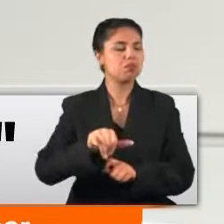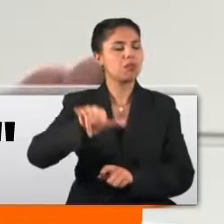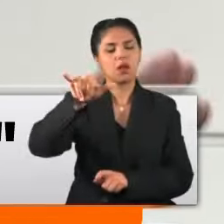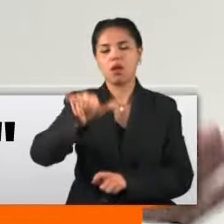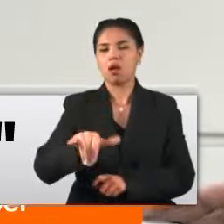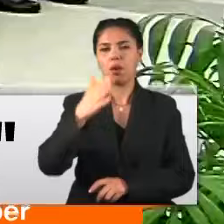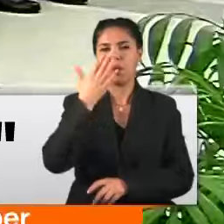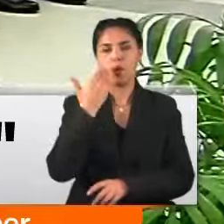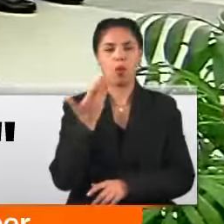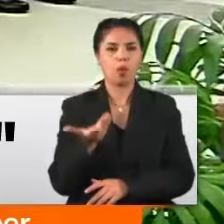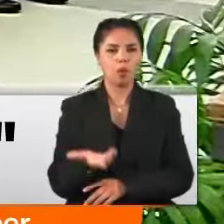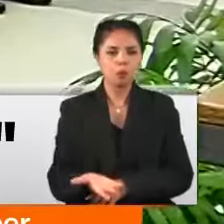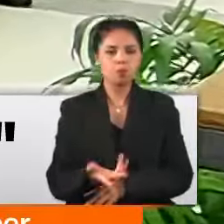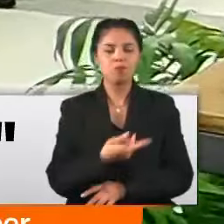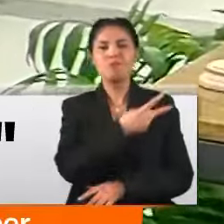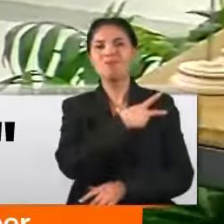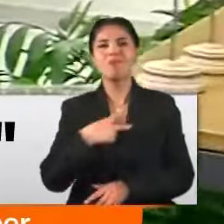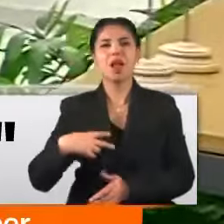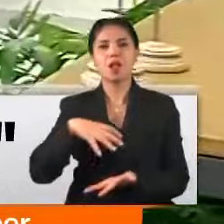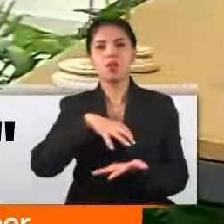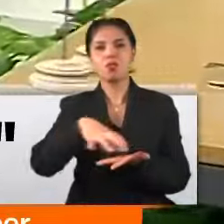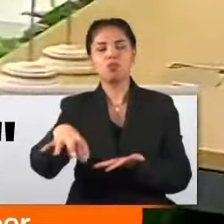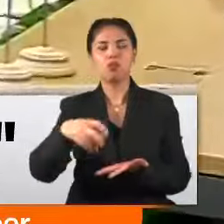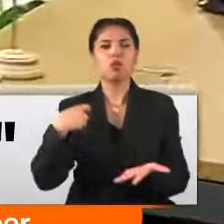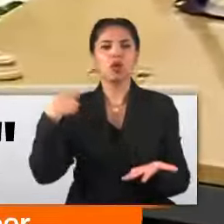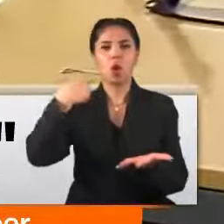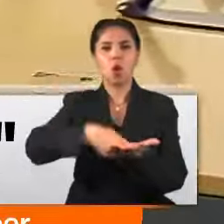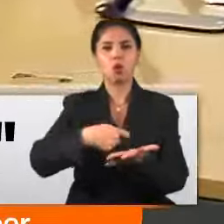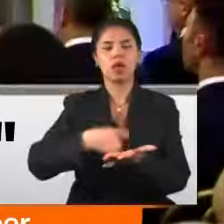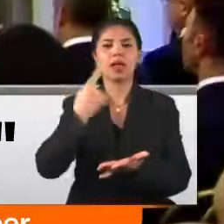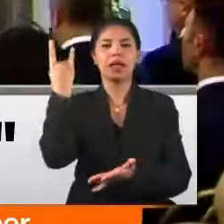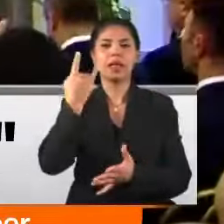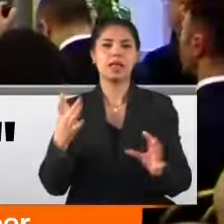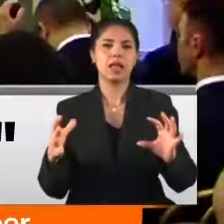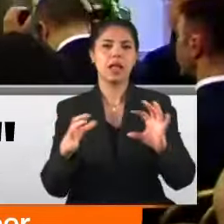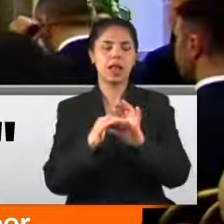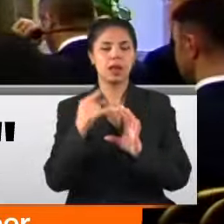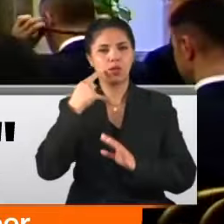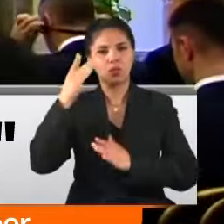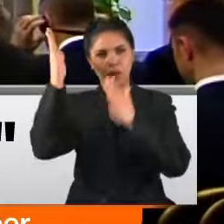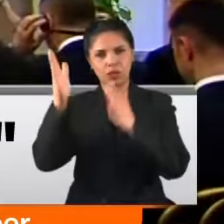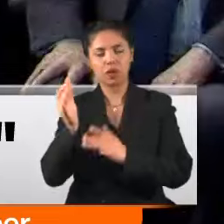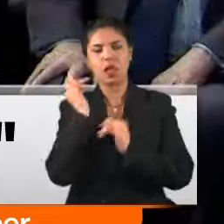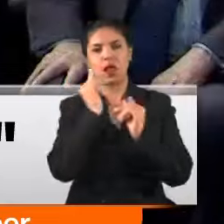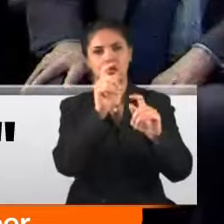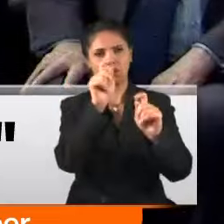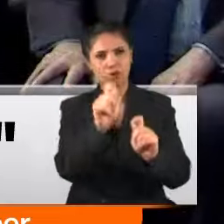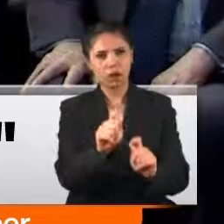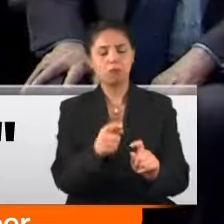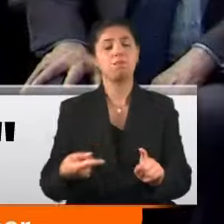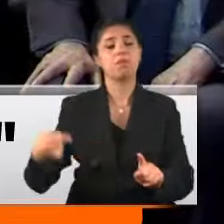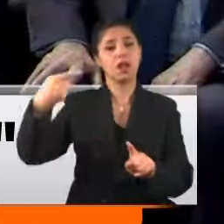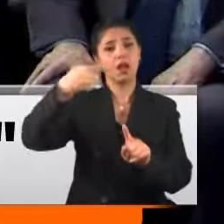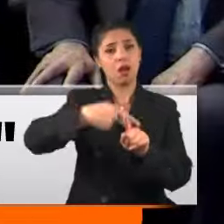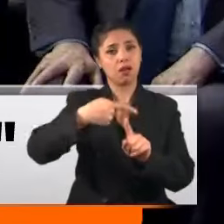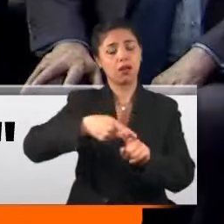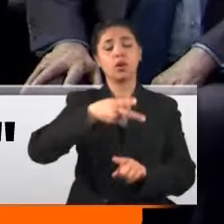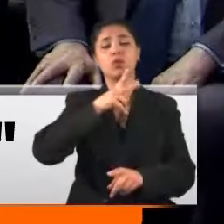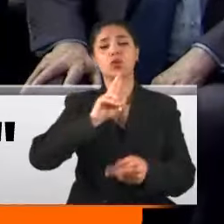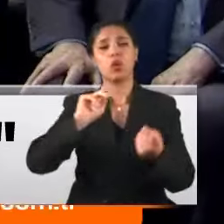gerekçesi olamaz. Belediye bütçesinden karşılanan geziyi bu sözlerle eleştirdi ve ekledi. Son dönemde